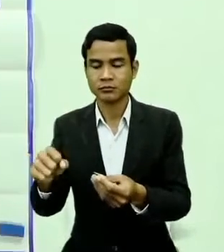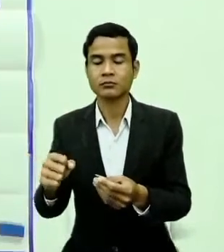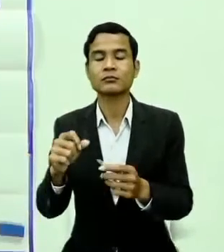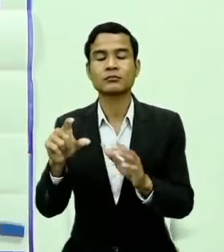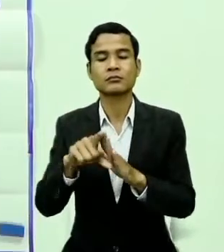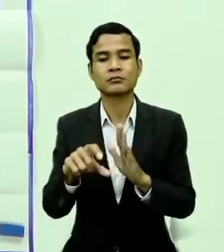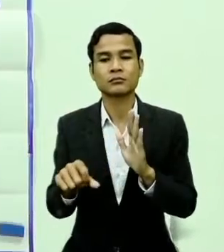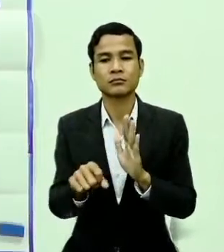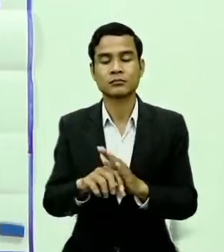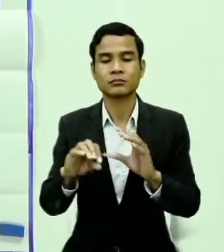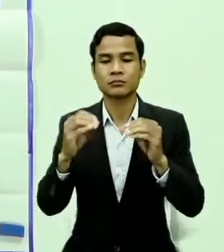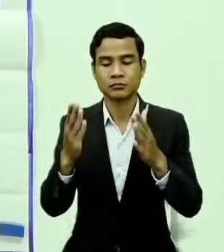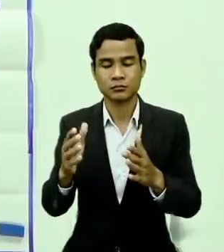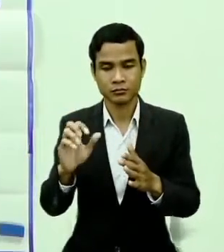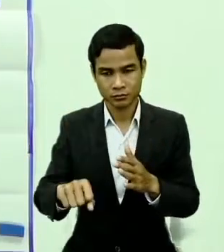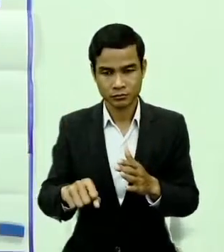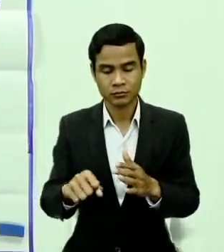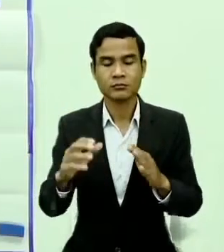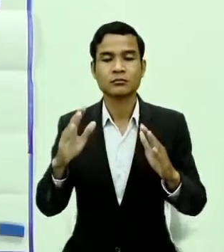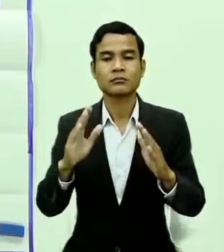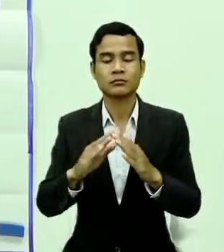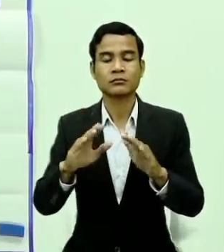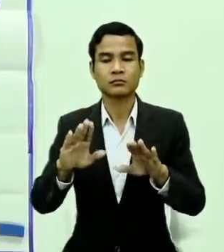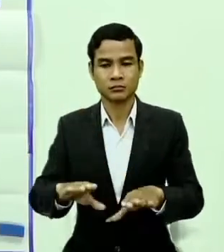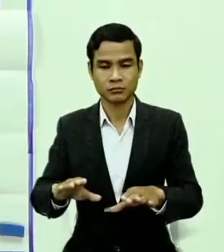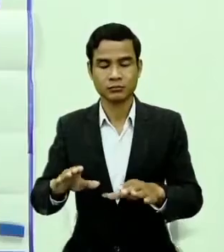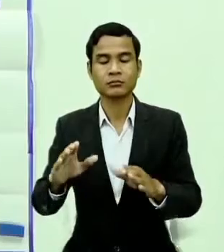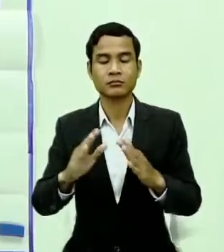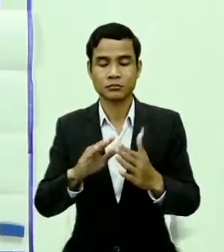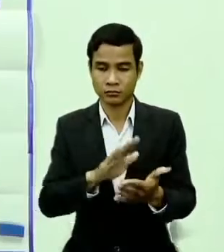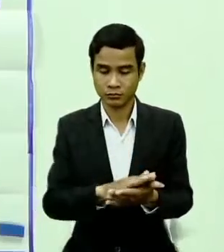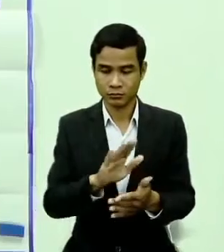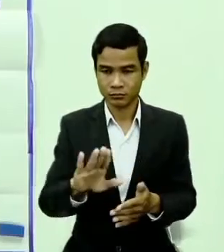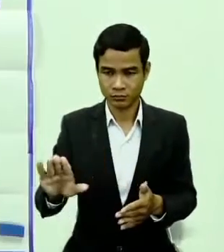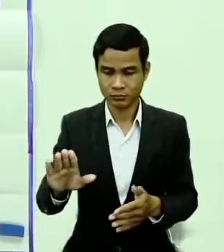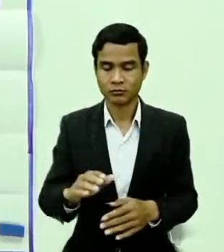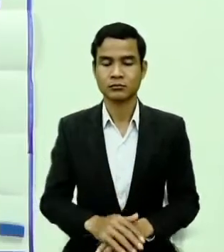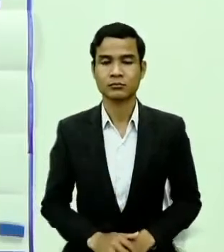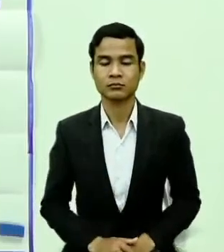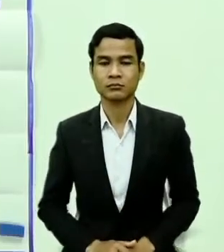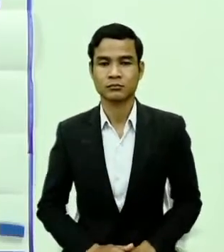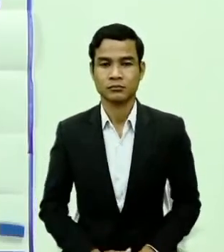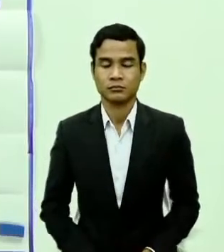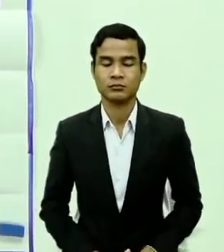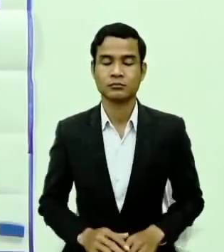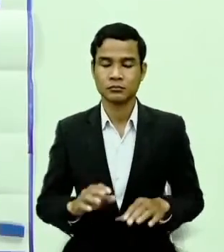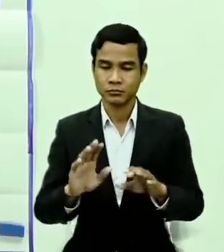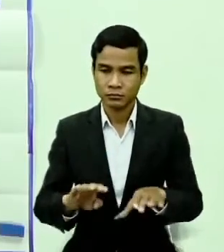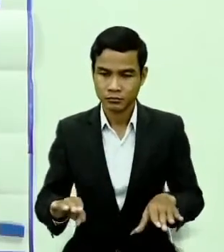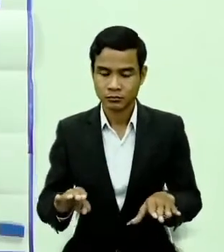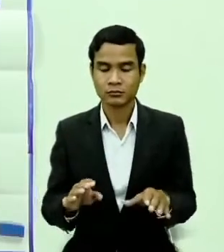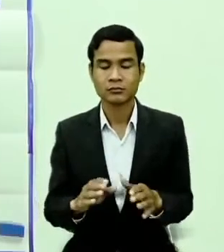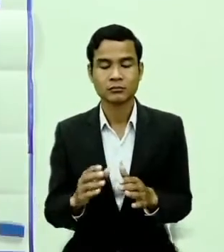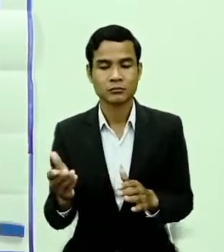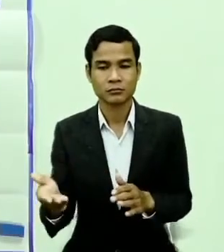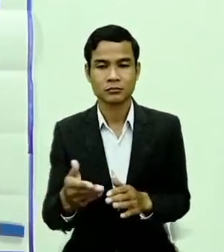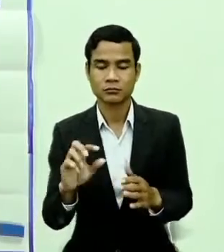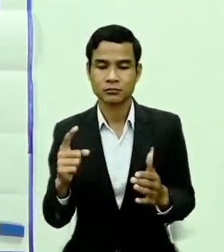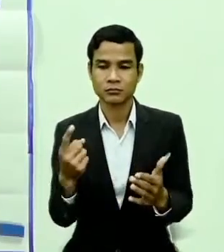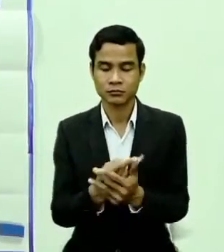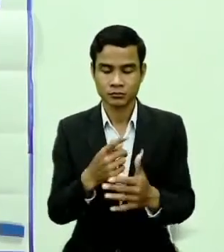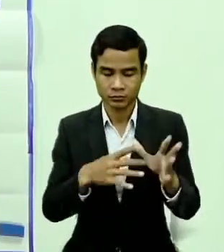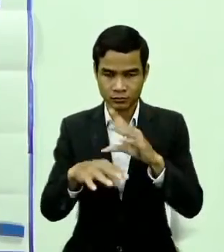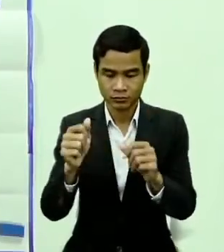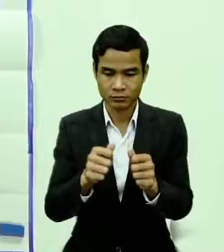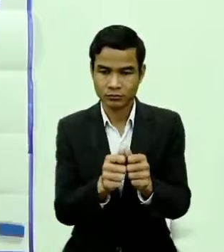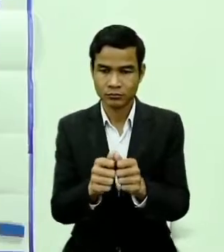ca cầm nót rồi bọc lục cừu nẹt cừu nơi tám sả là riêng khuôn cha hai con có ai cho rùm sắc